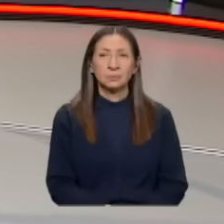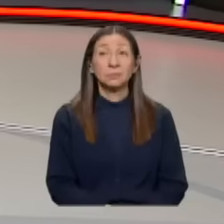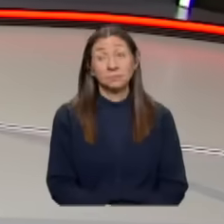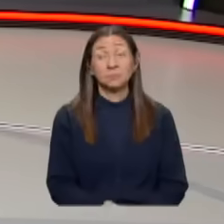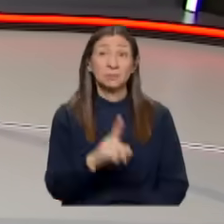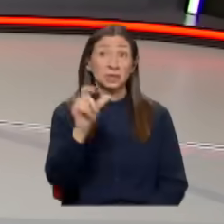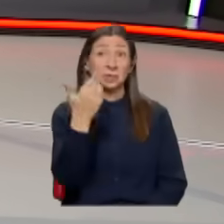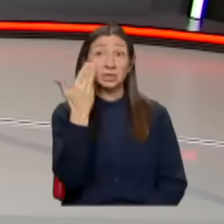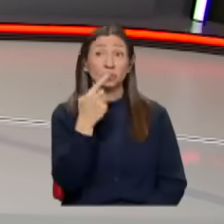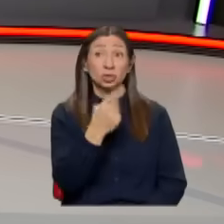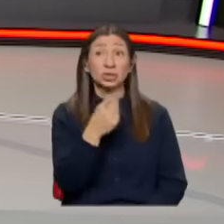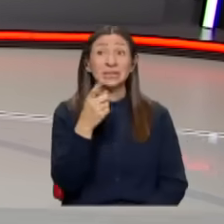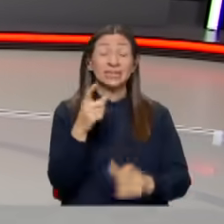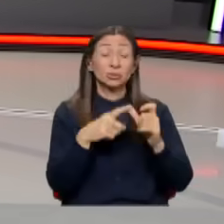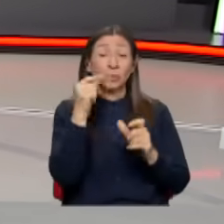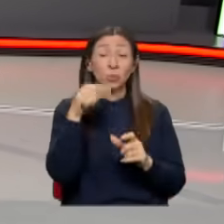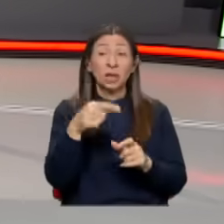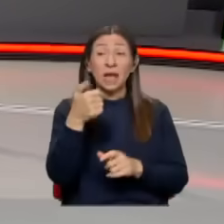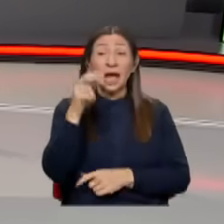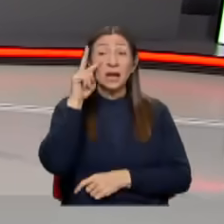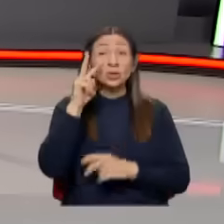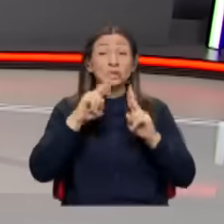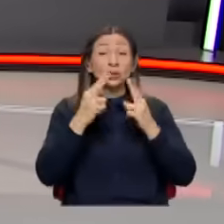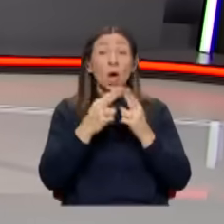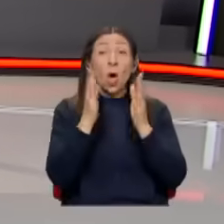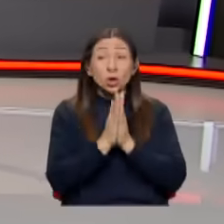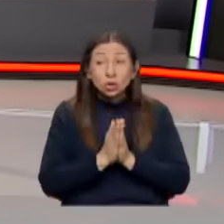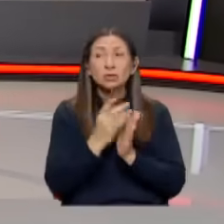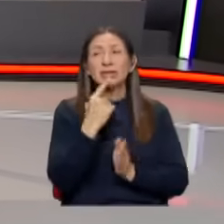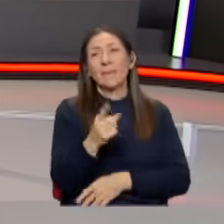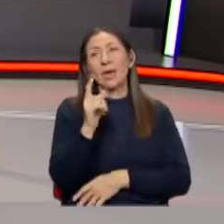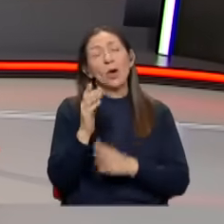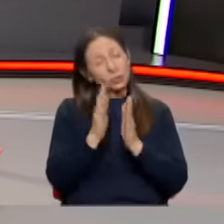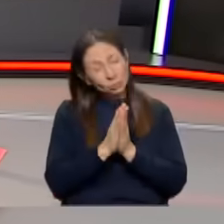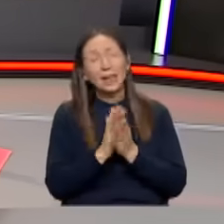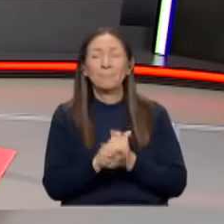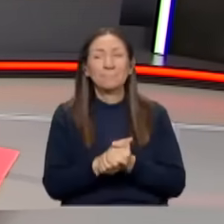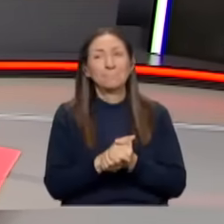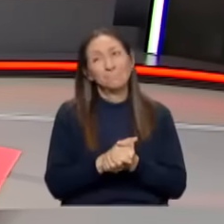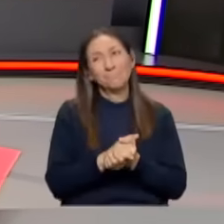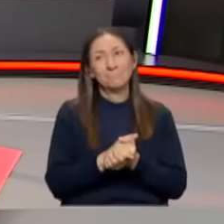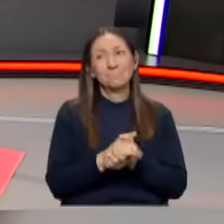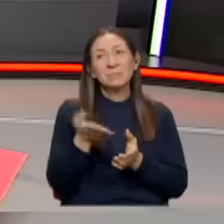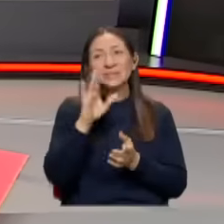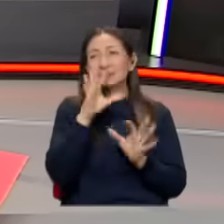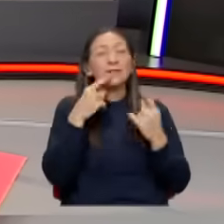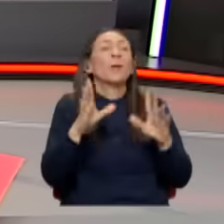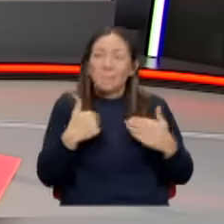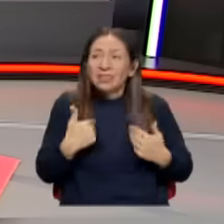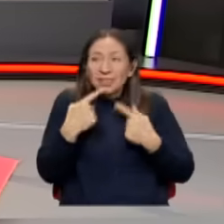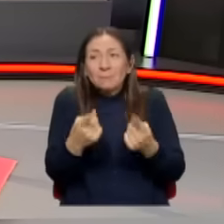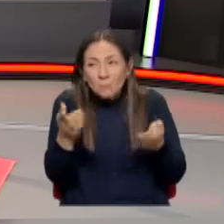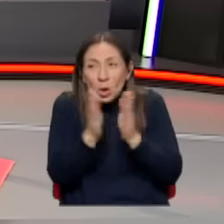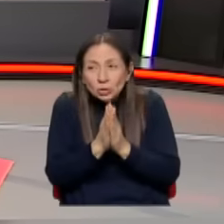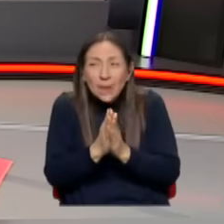Evet, bir kıymetli izleyicimiz diyor ki Selçuk Bey, bugün 6 Aralık Dünya Özür Dileme Günü. Özür dilerim. Başka kimse dilemiyor. Ben dileyim